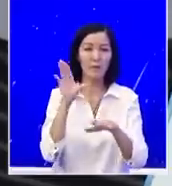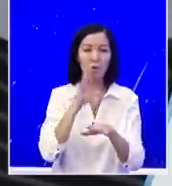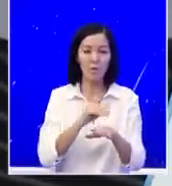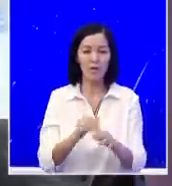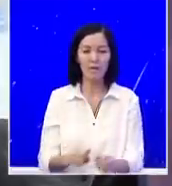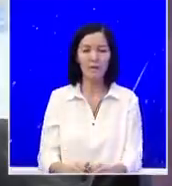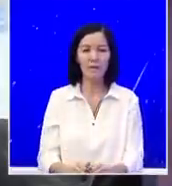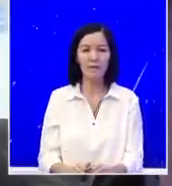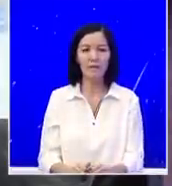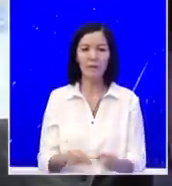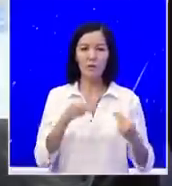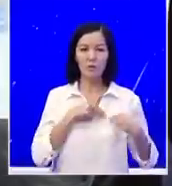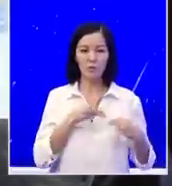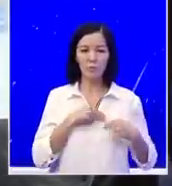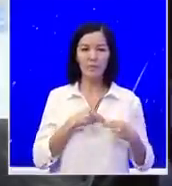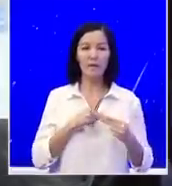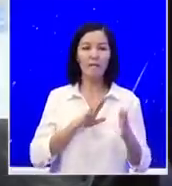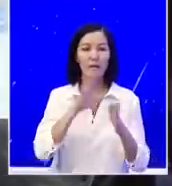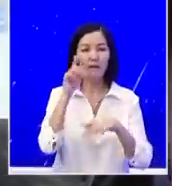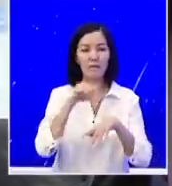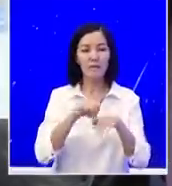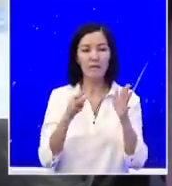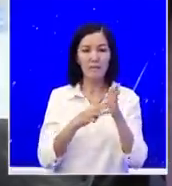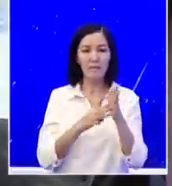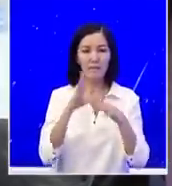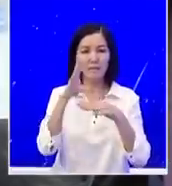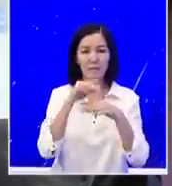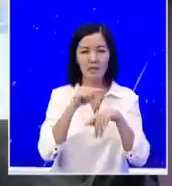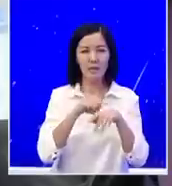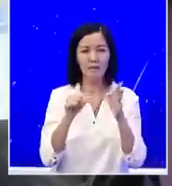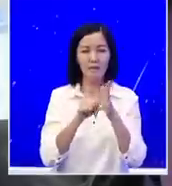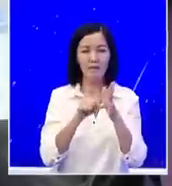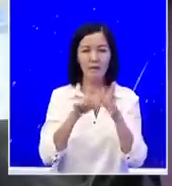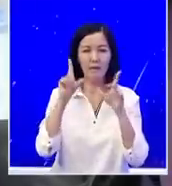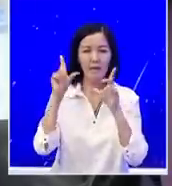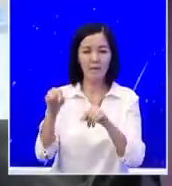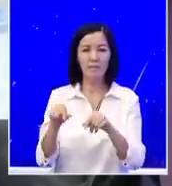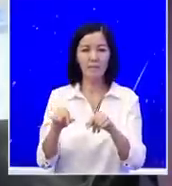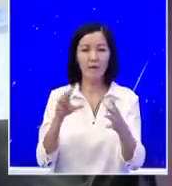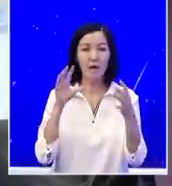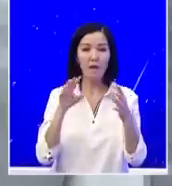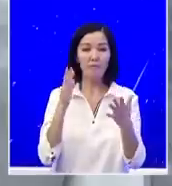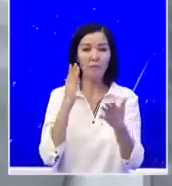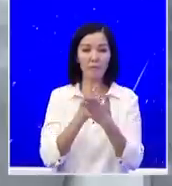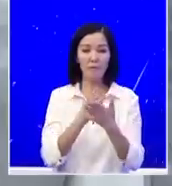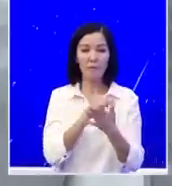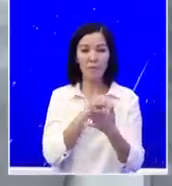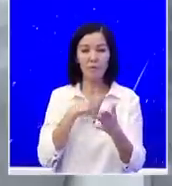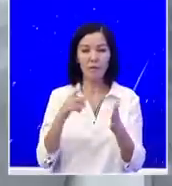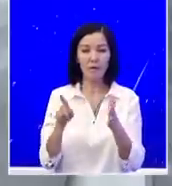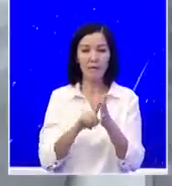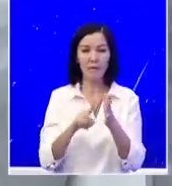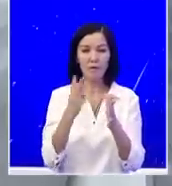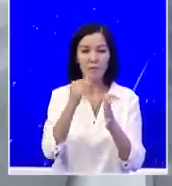қауқарлы. Жұмысқа 8-де келеміз, кешке 6-да қайтамыз. Бізді үйімізге өз автобусымыз жалданған апарып тастайды. 3